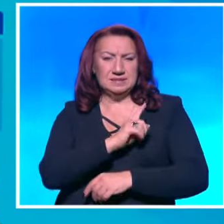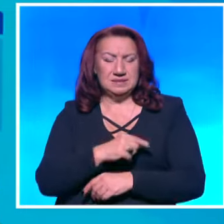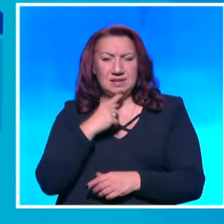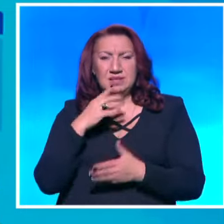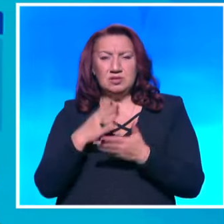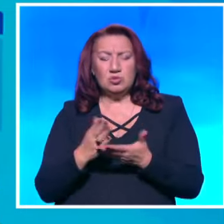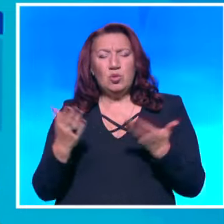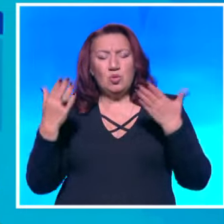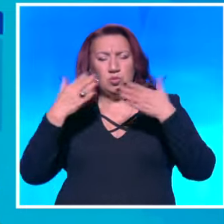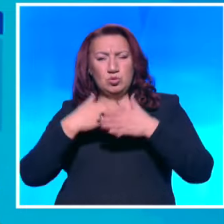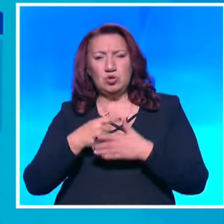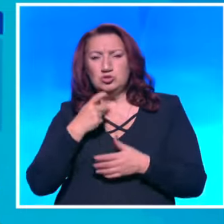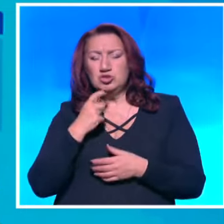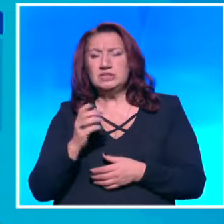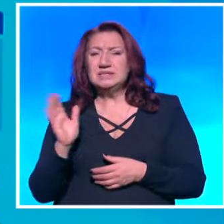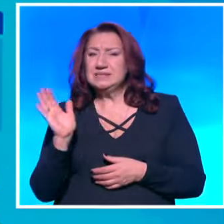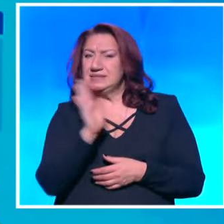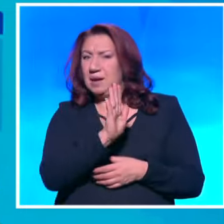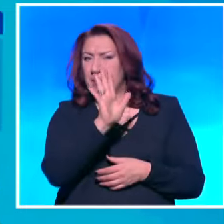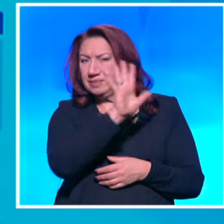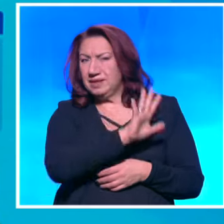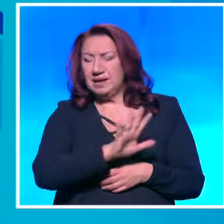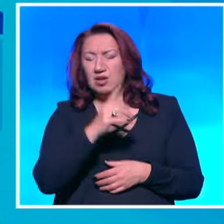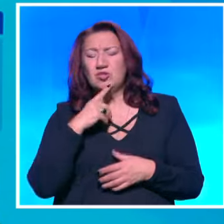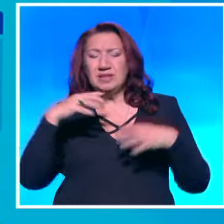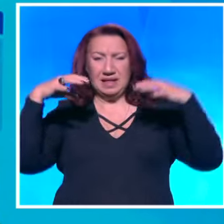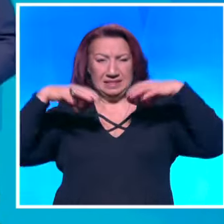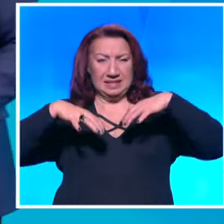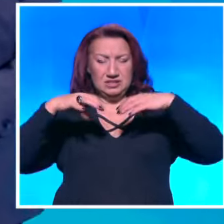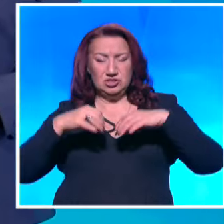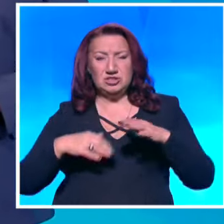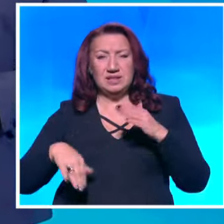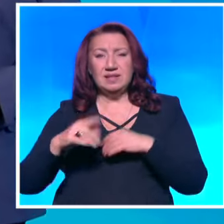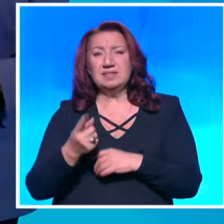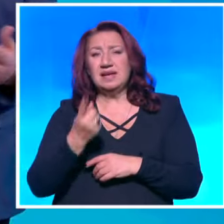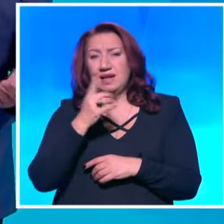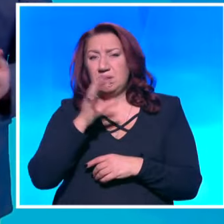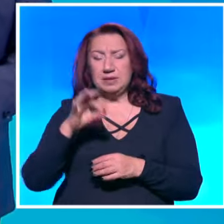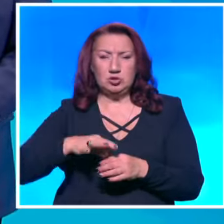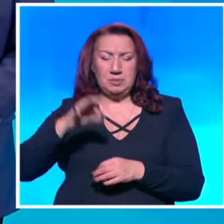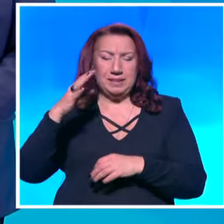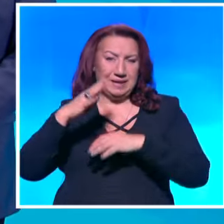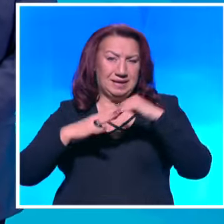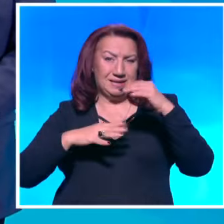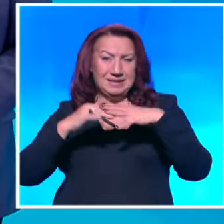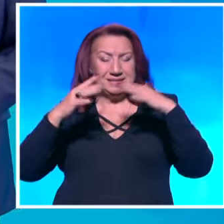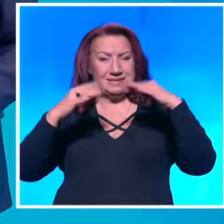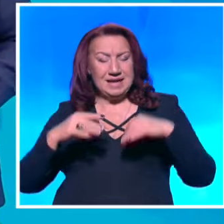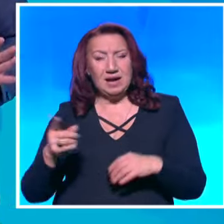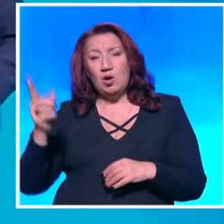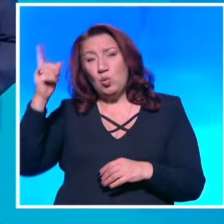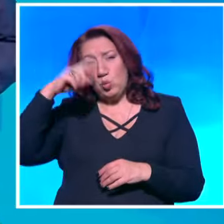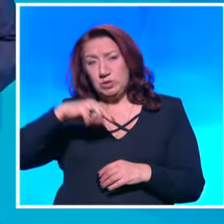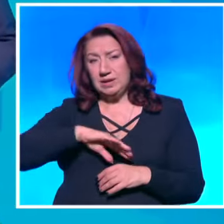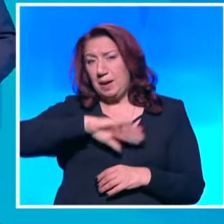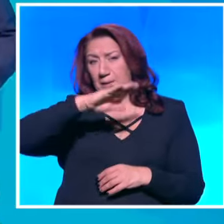в западните райони на стара планина престоят валежи от дъжд а над 1500м от с сняг максимални температури утре в планините